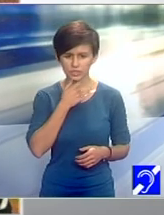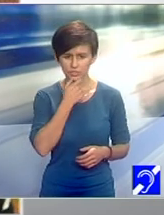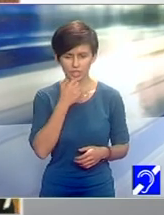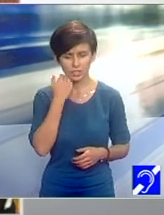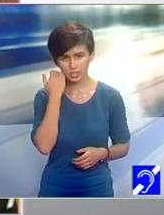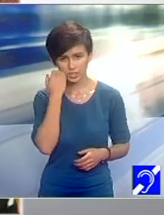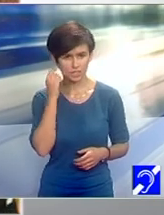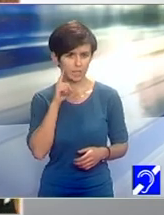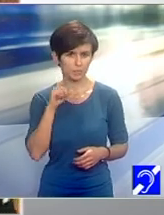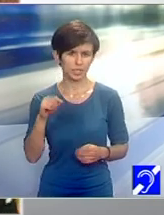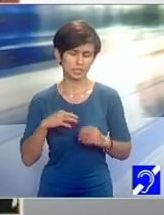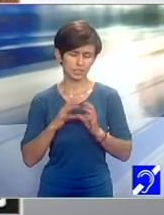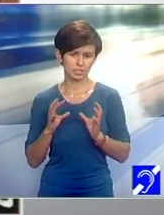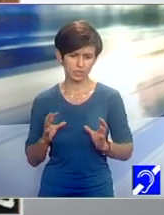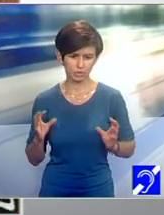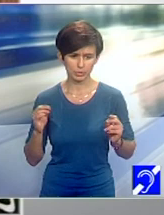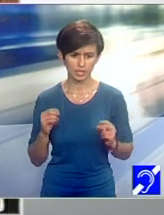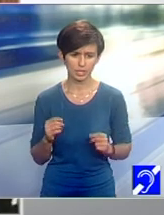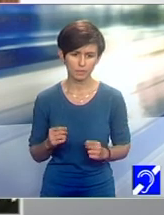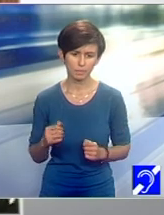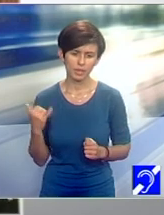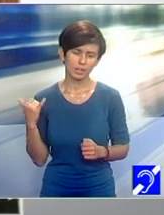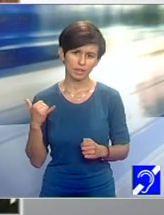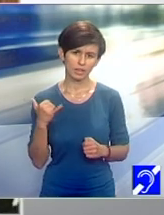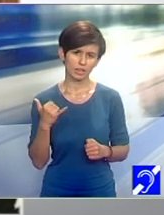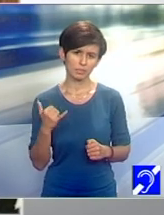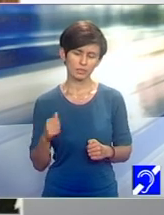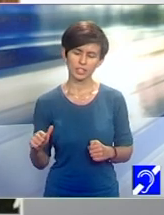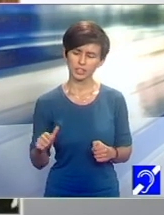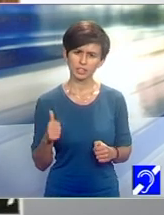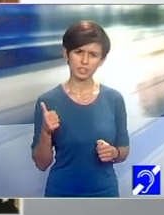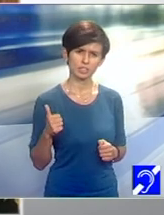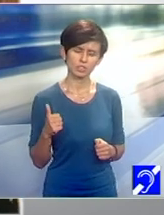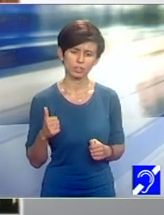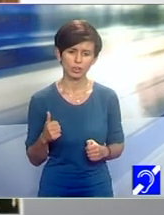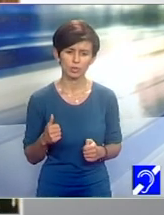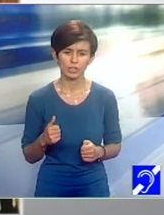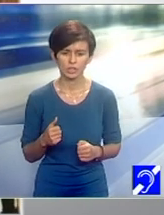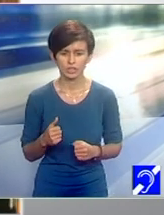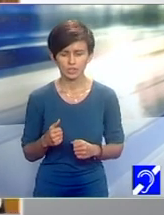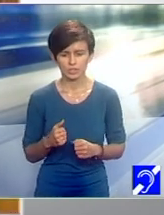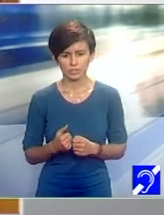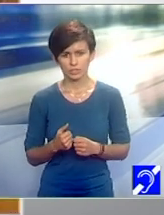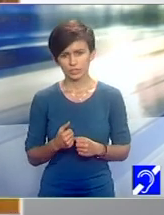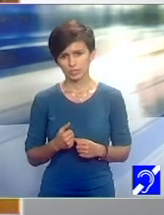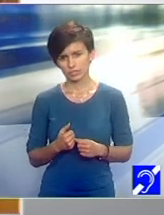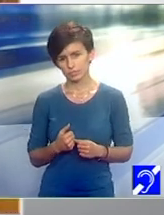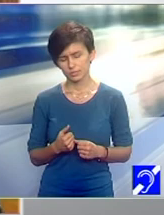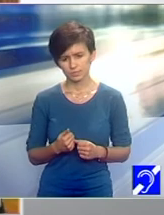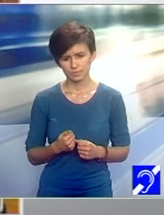părăsit România, mi-am întors înapoi cu un palmares destul